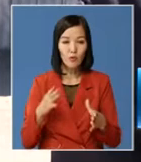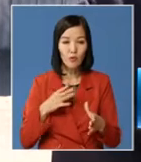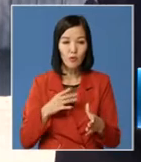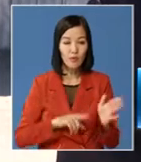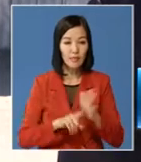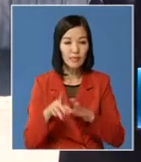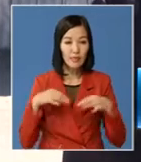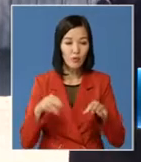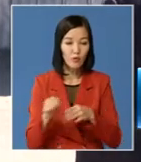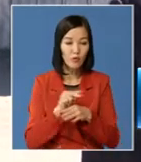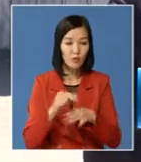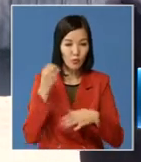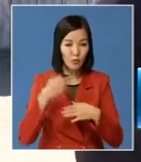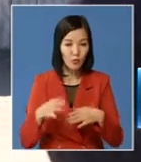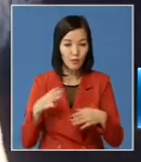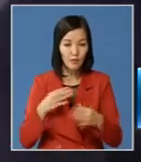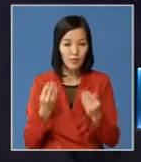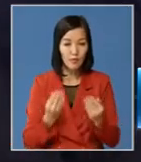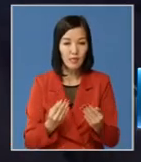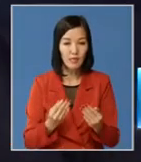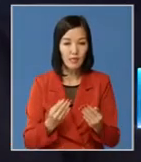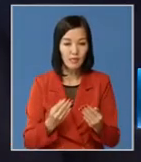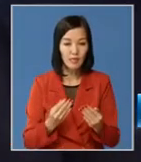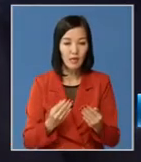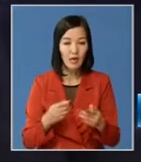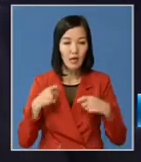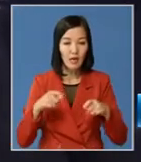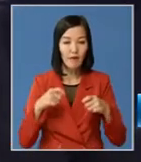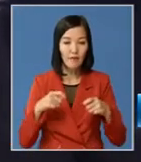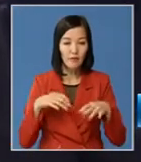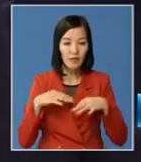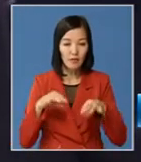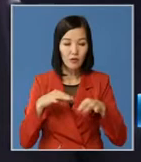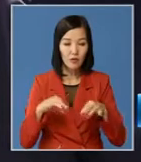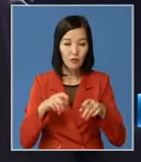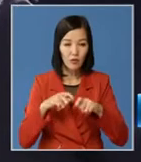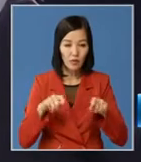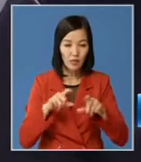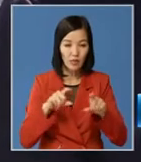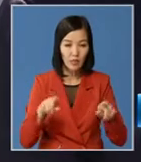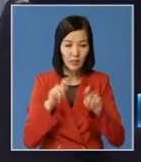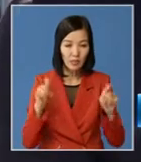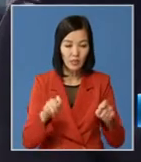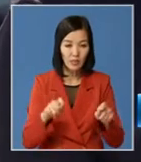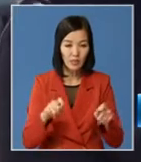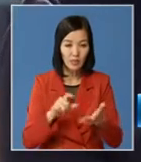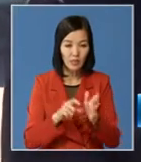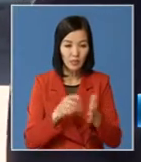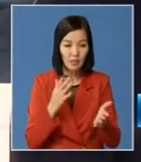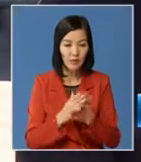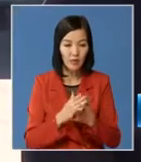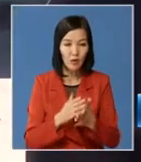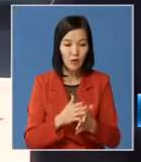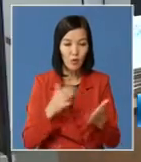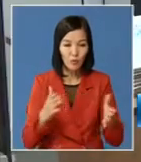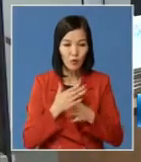көлік жөнде орталығымыз ғана болатын. Енді автодүкен аштық. Мұнымен қоса цех та бар. Мемлекет бізге үлкен мүмкіндік берді.